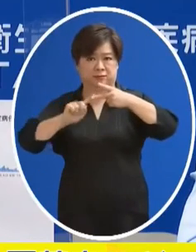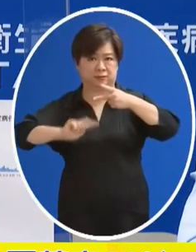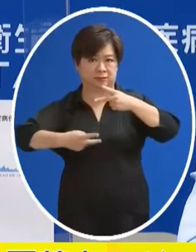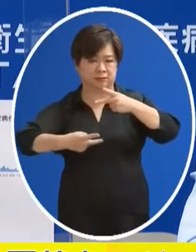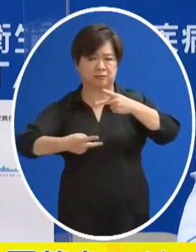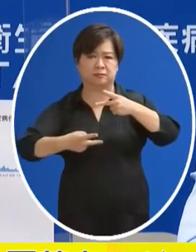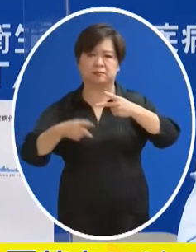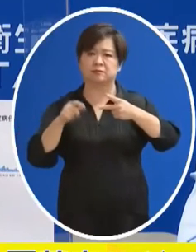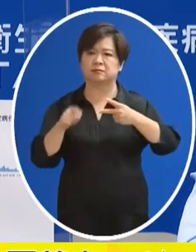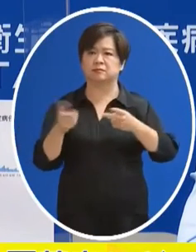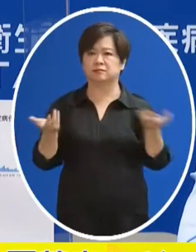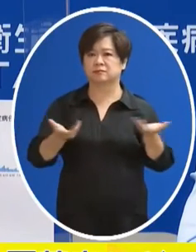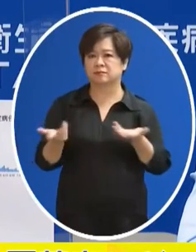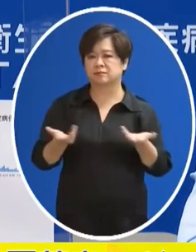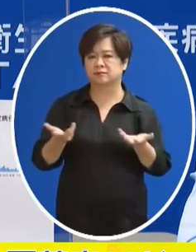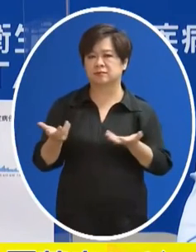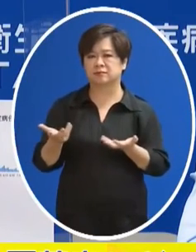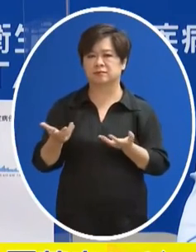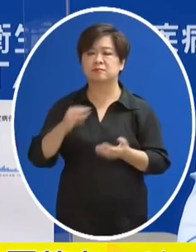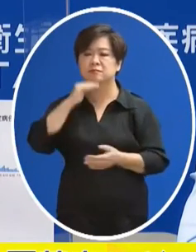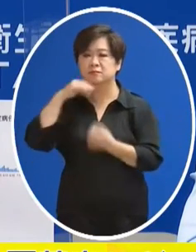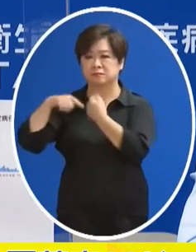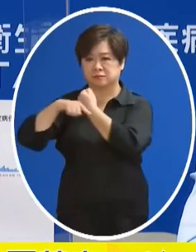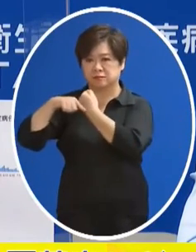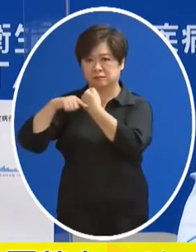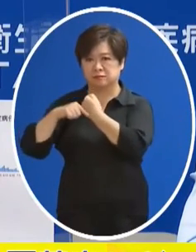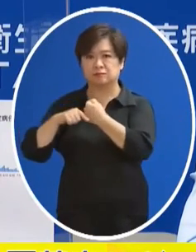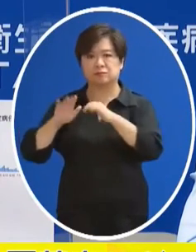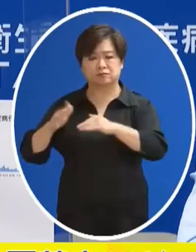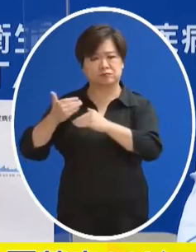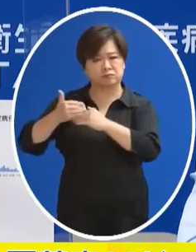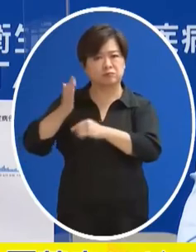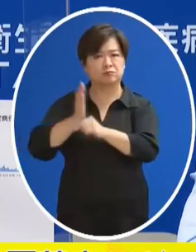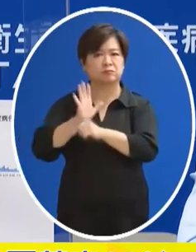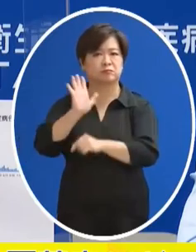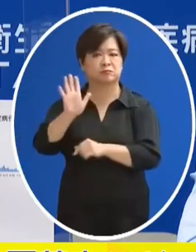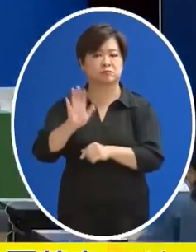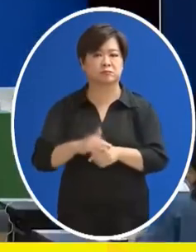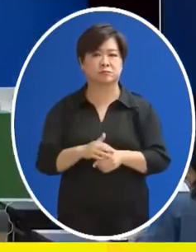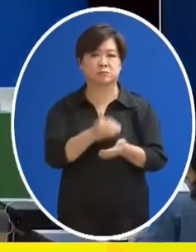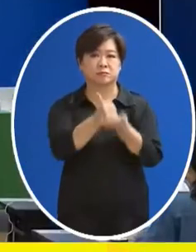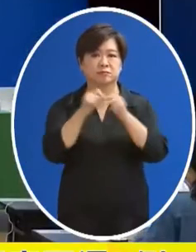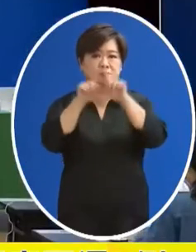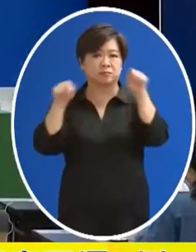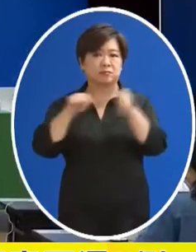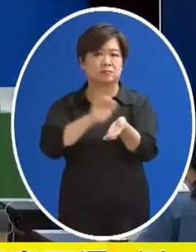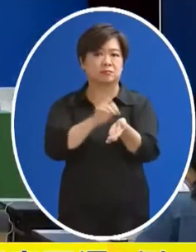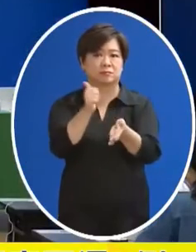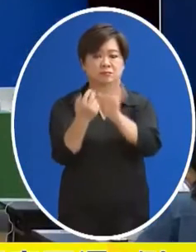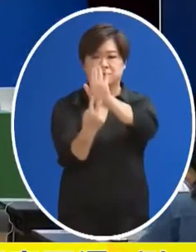那这个应该是哈有相关的研究在进行，那是不是要请张教授跟大家说明一下？